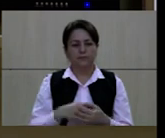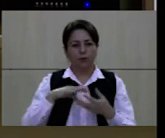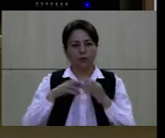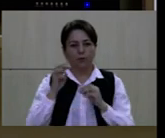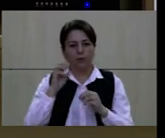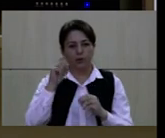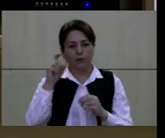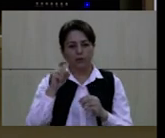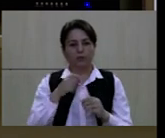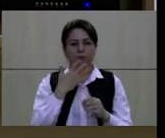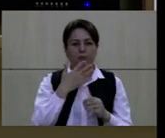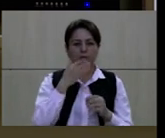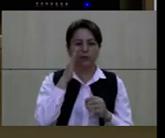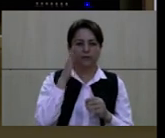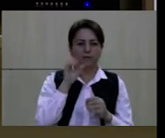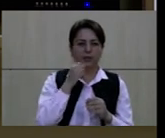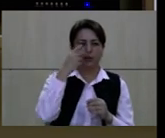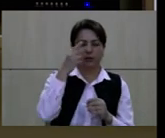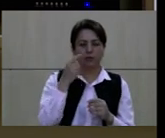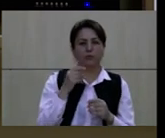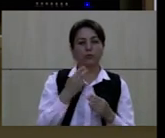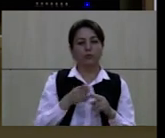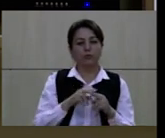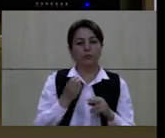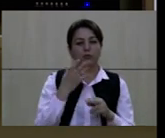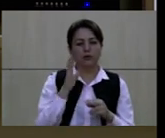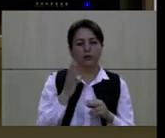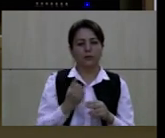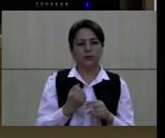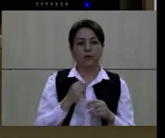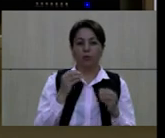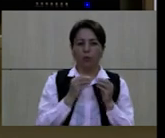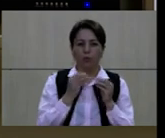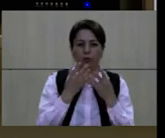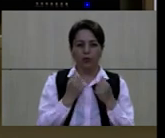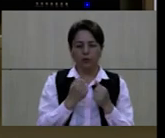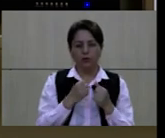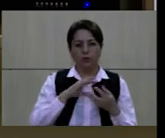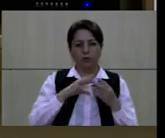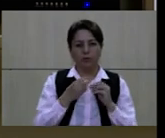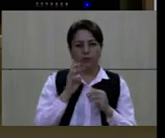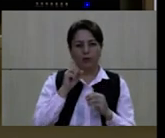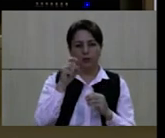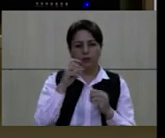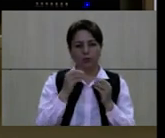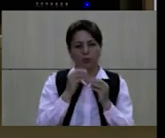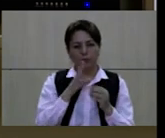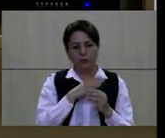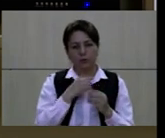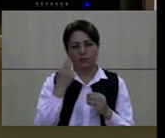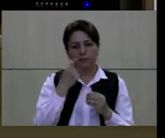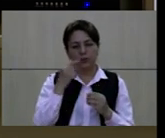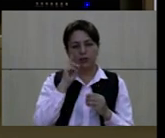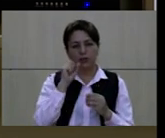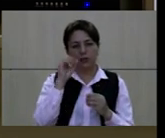Umumiy maxraj 5 va 2 uchun necha olamiz? 10. Demak, umumiy maxraj 10 bo'lsa, birinchi kasr